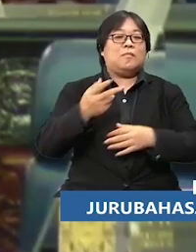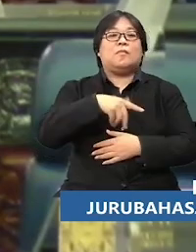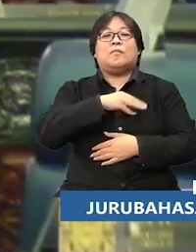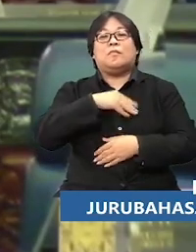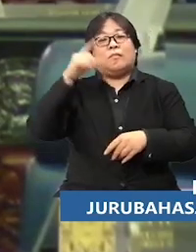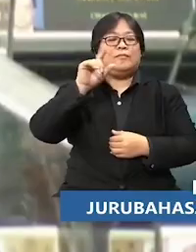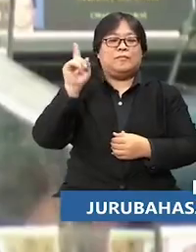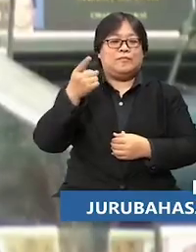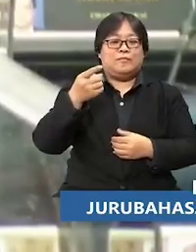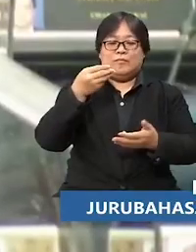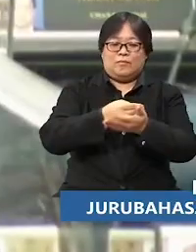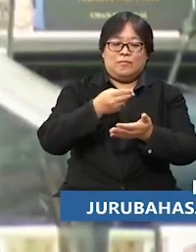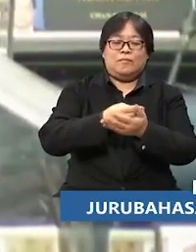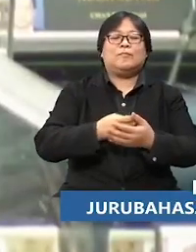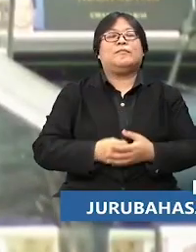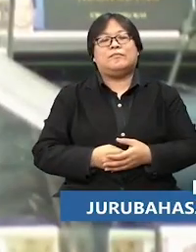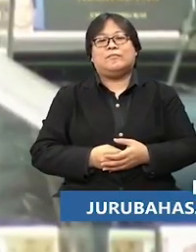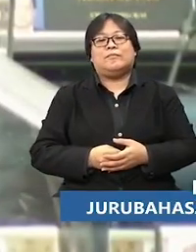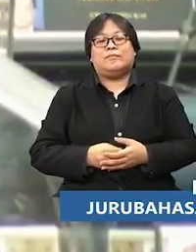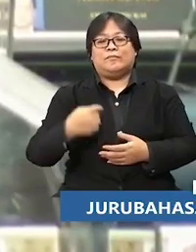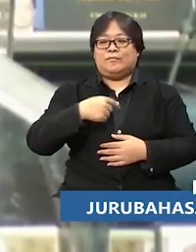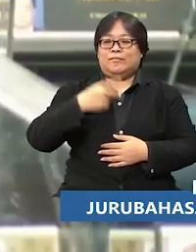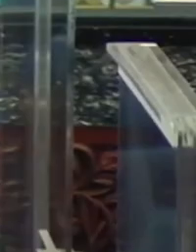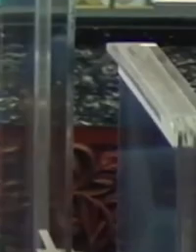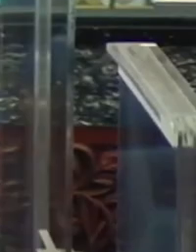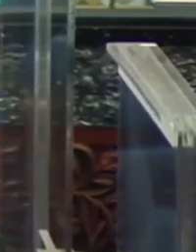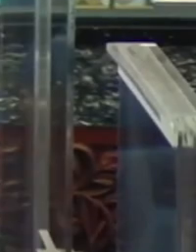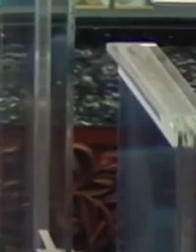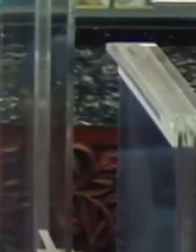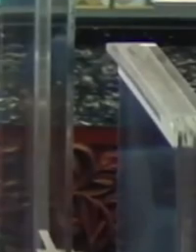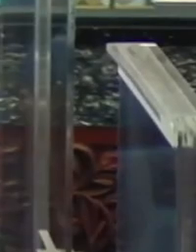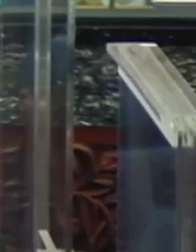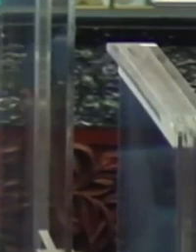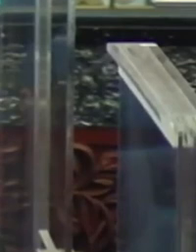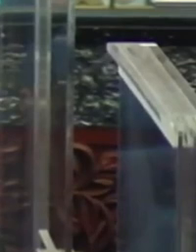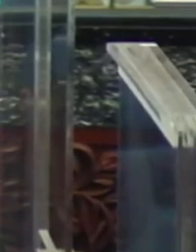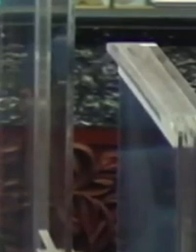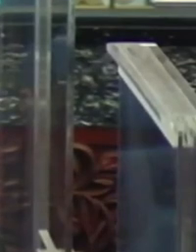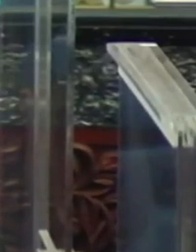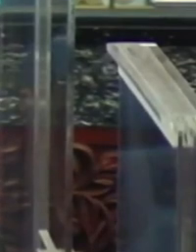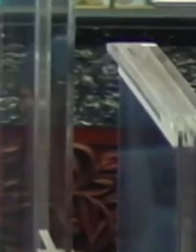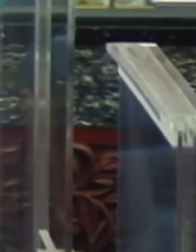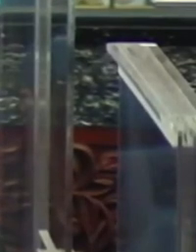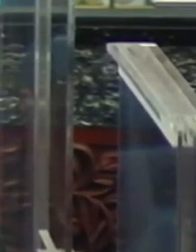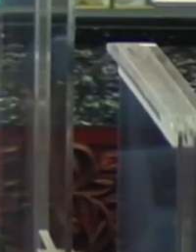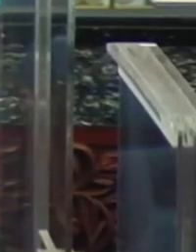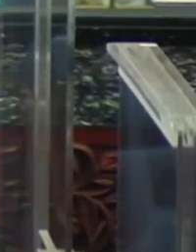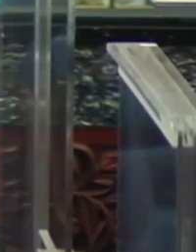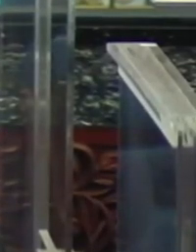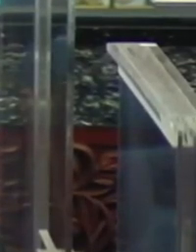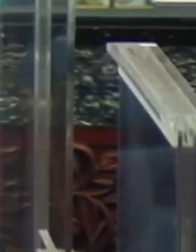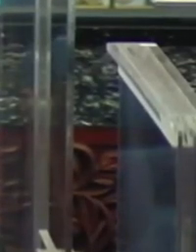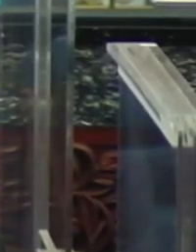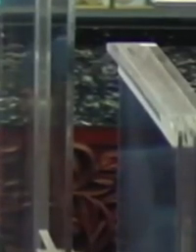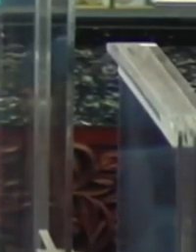batik when attending Dewan Rakyat sittings on Thursdays. Minister in the Prime Minister's Department, Datuk Seri Dr. Wan